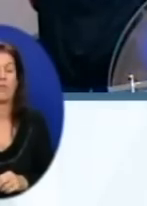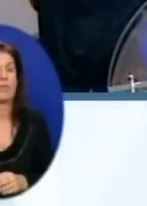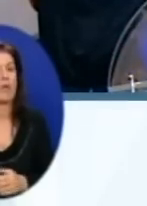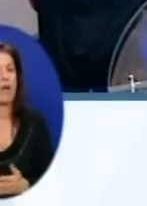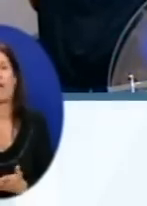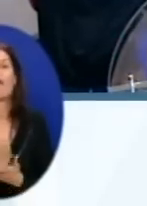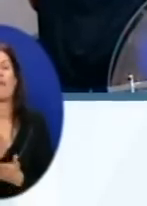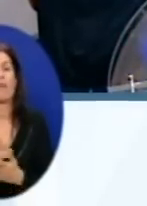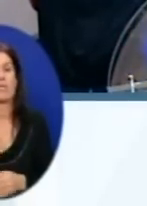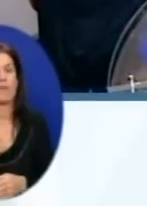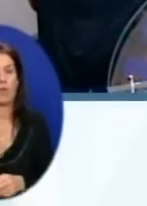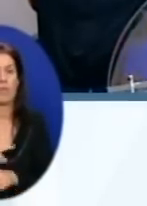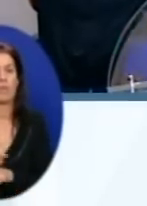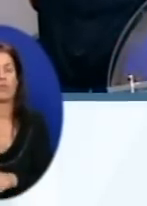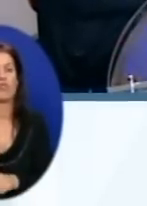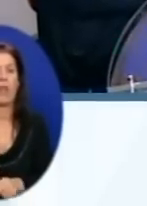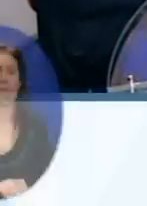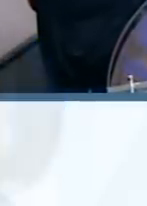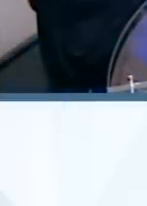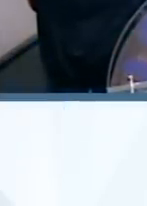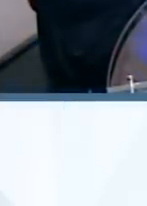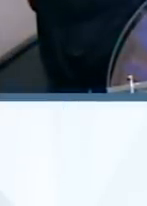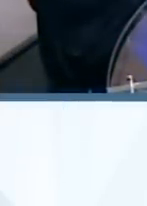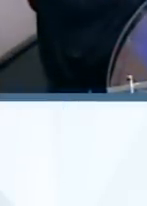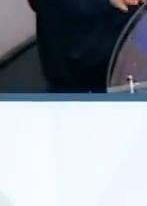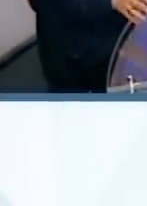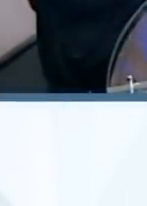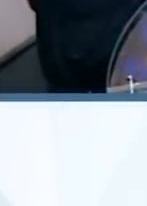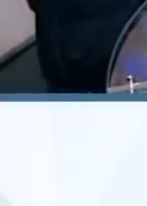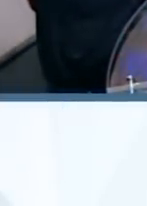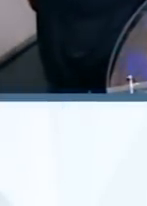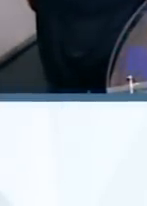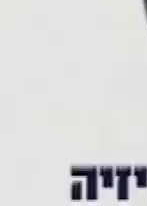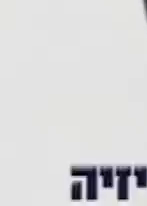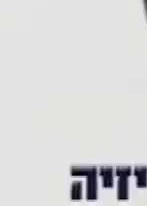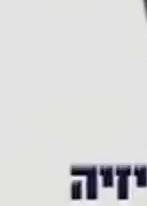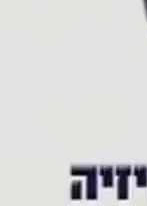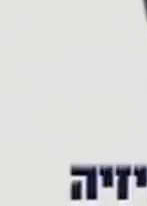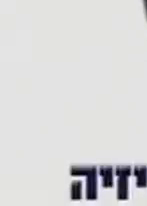ממישהו מעלינו, ה-20% באים מעמיתים.